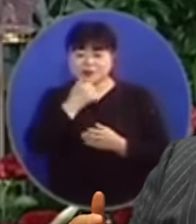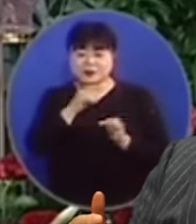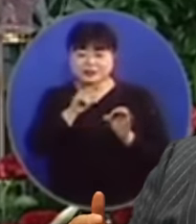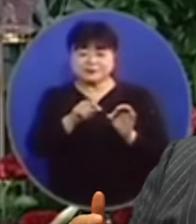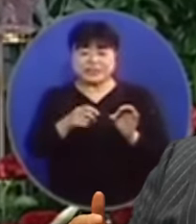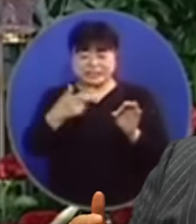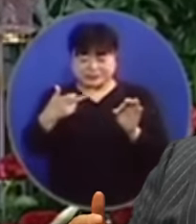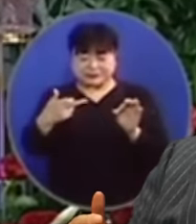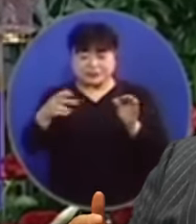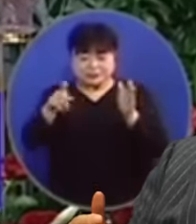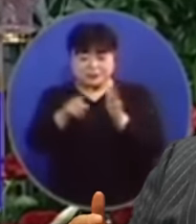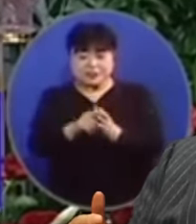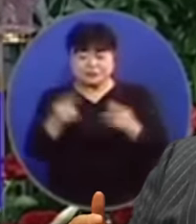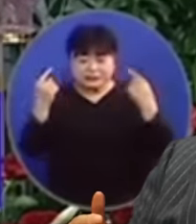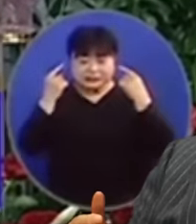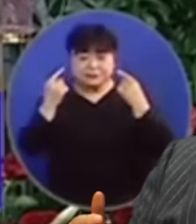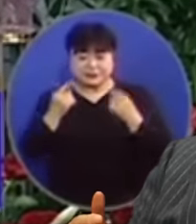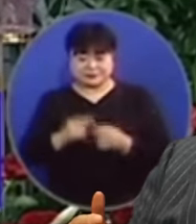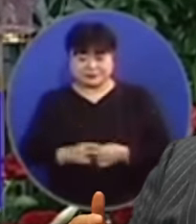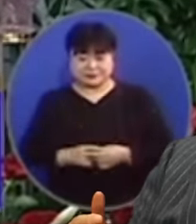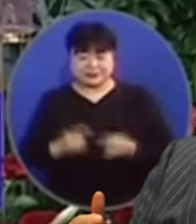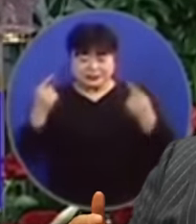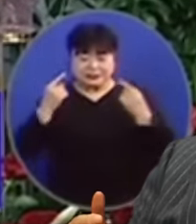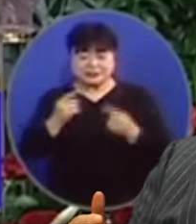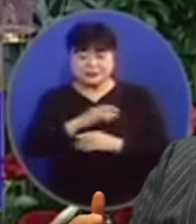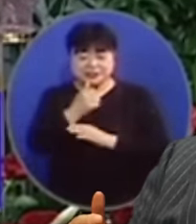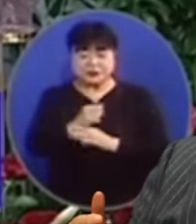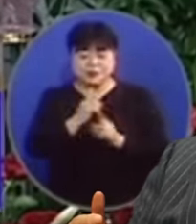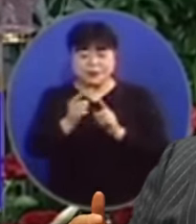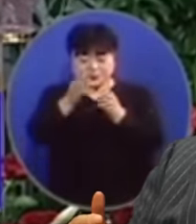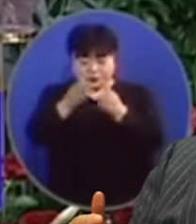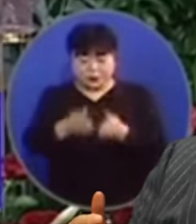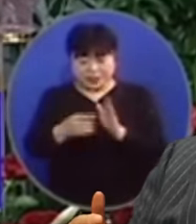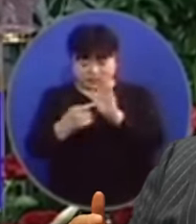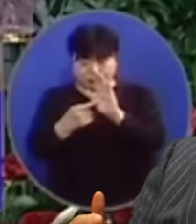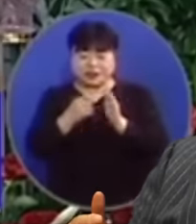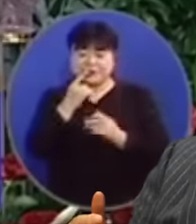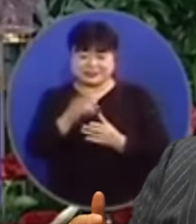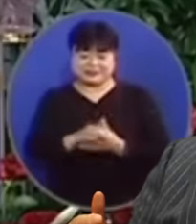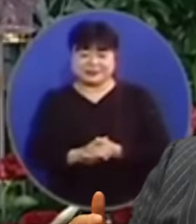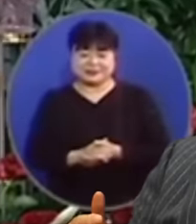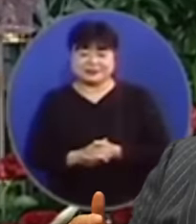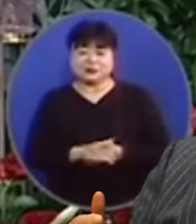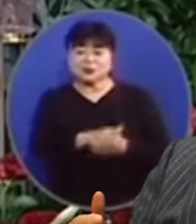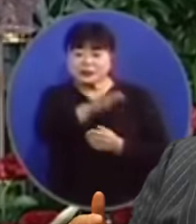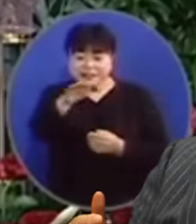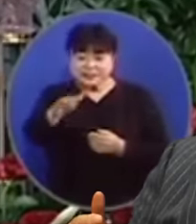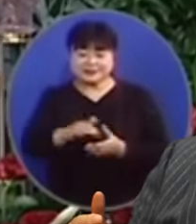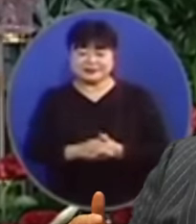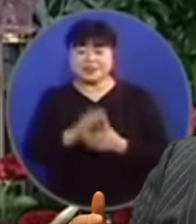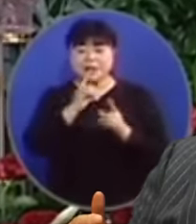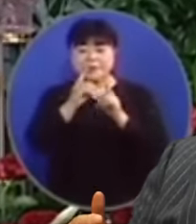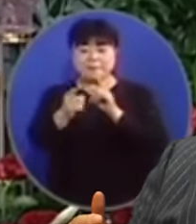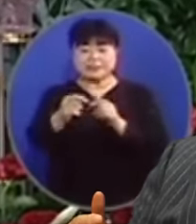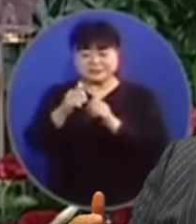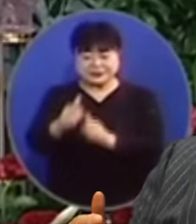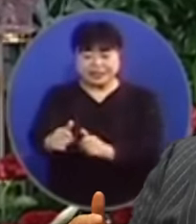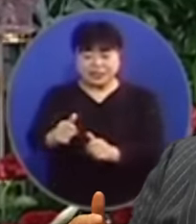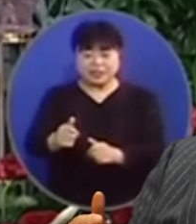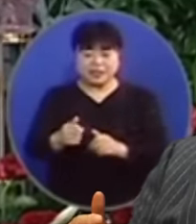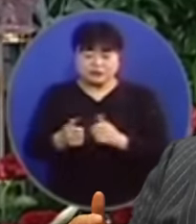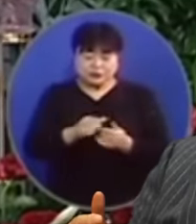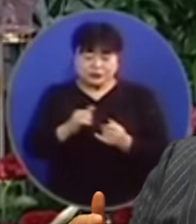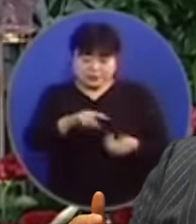10장 17절에 믿음은 들음에 쓴다며 들음은 그리스도의 말씀으로 말미암느니라 말씀하십니다. 우리는 말씀에 따라 죽은